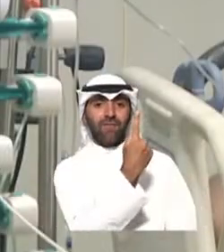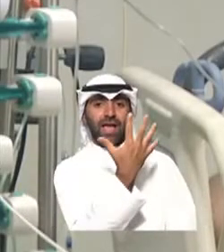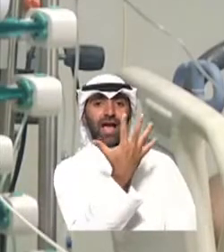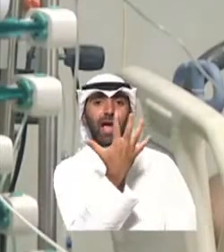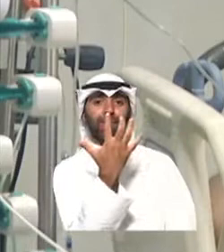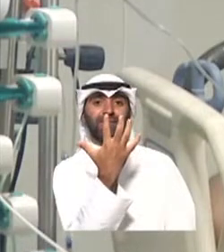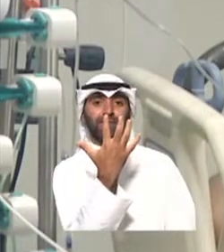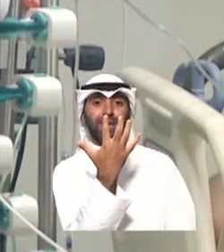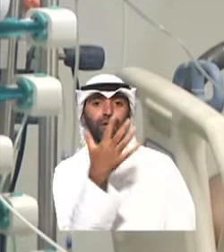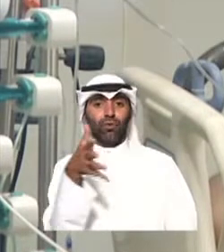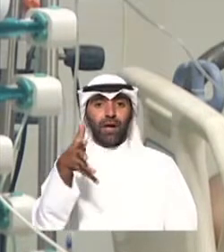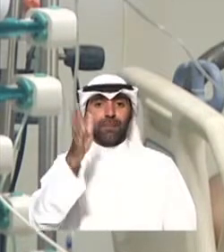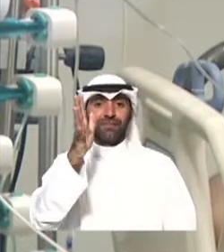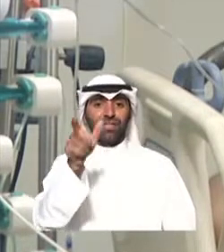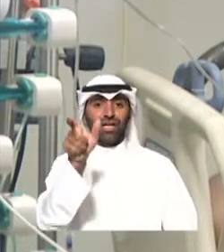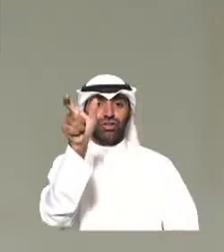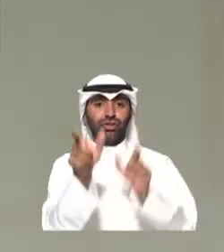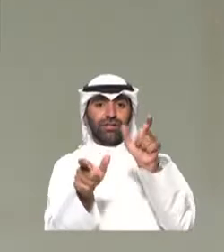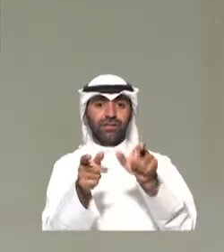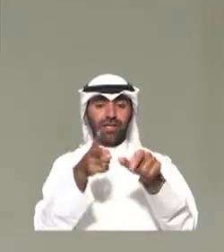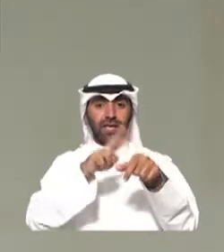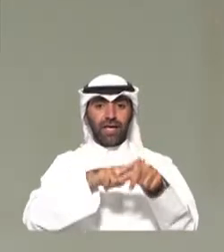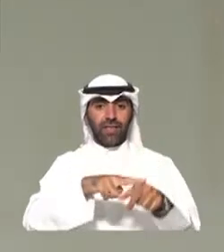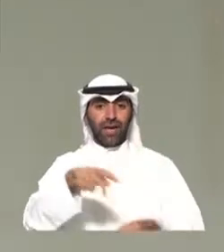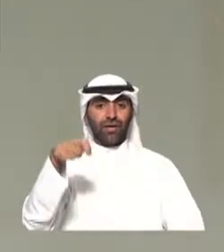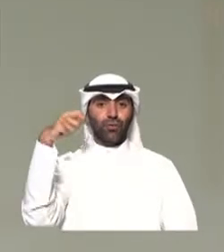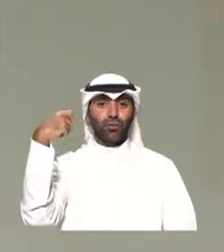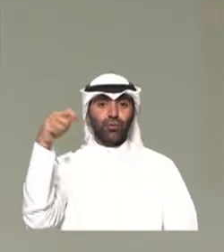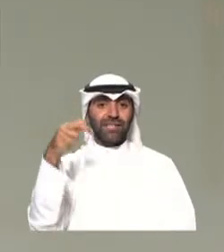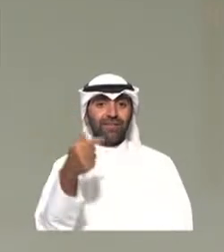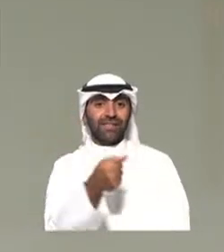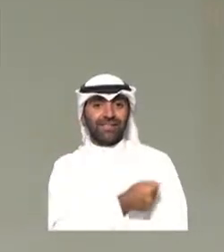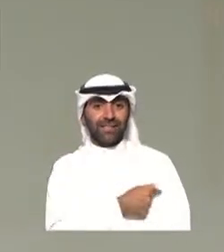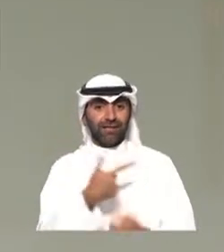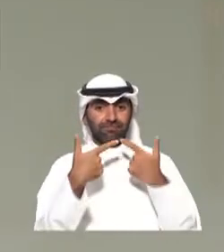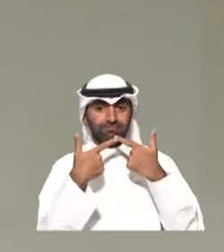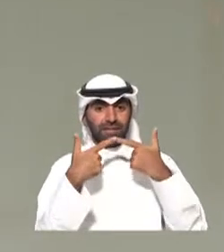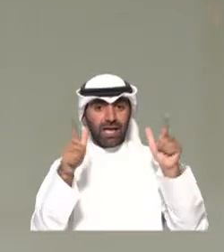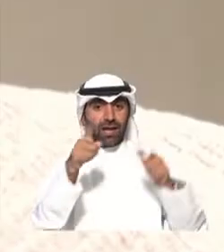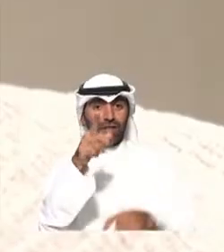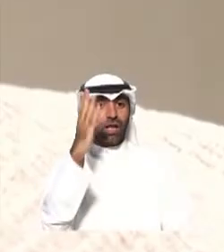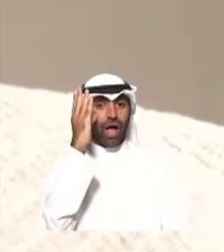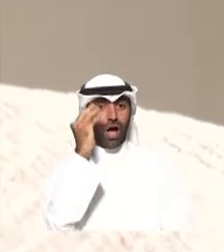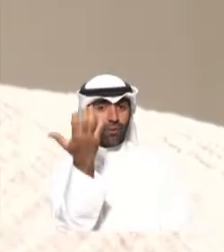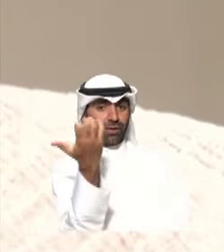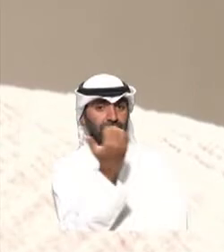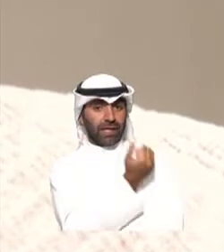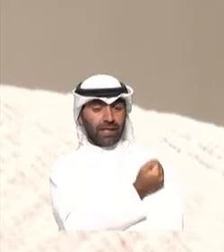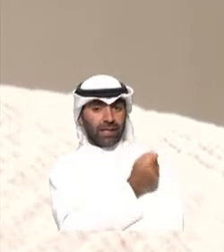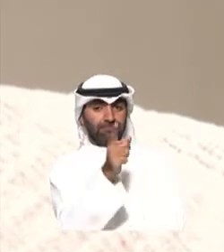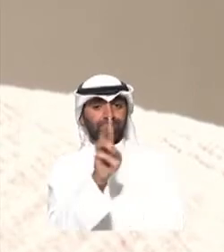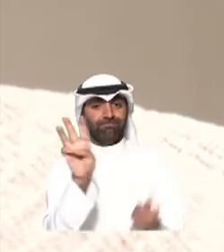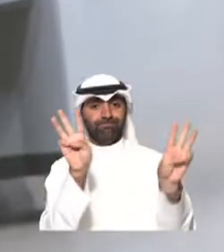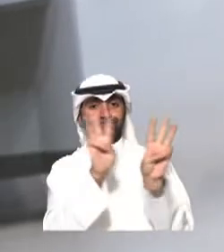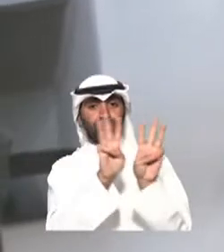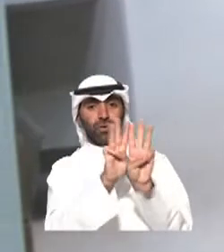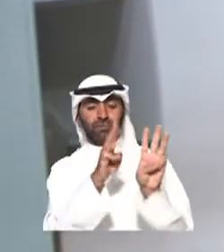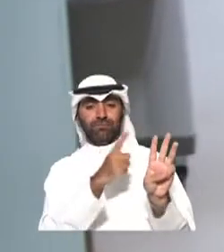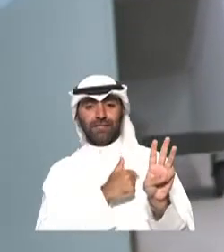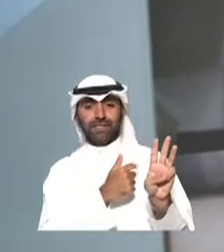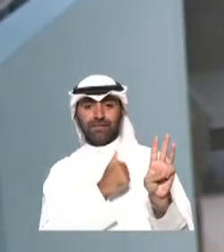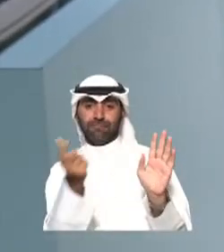1515 حالة من المرض. وتدعو وزارة الصحة الراغبين في الحصول على اللقاح المضاد لكورونا التسجيل